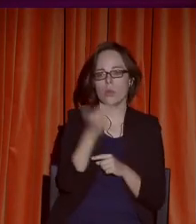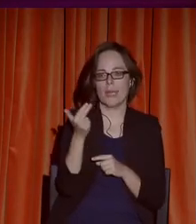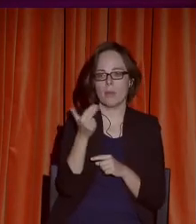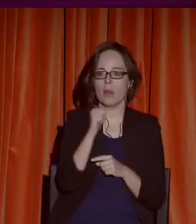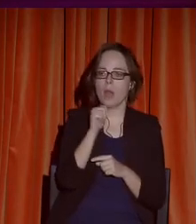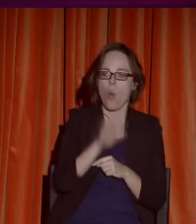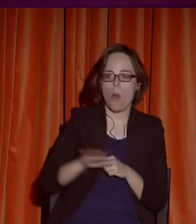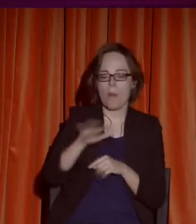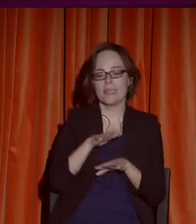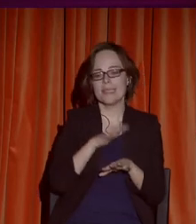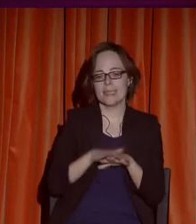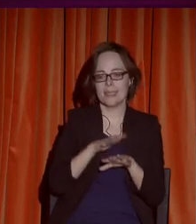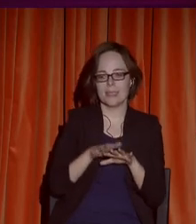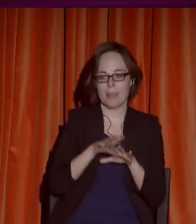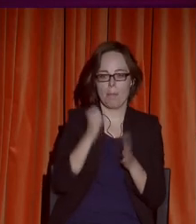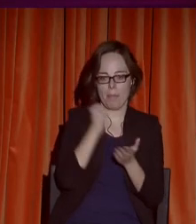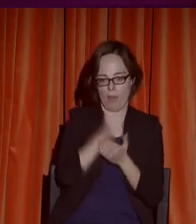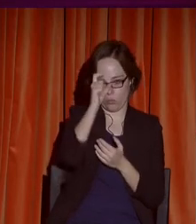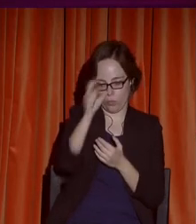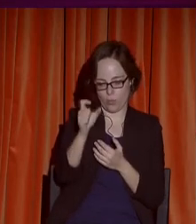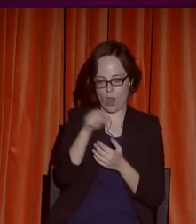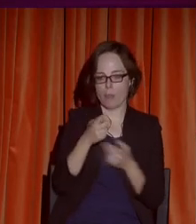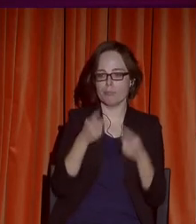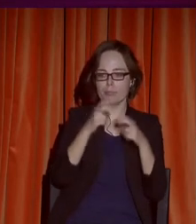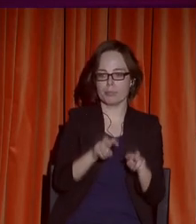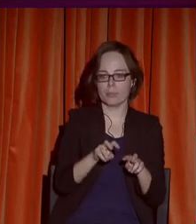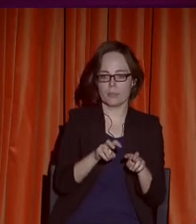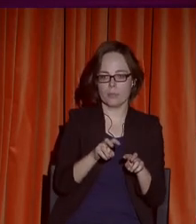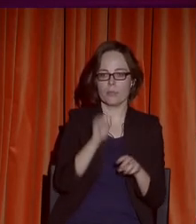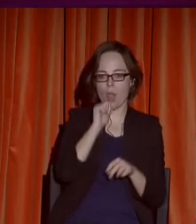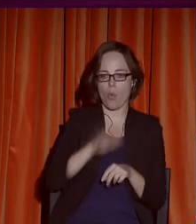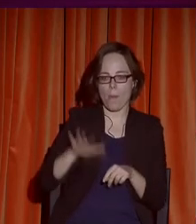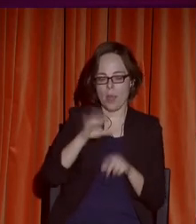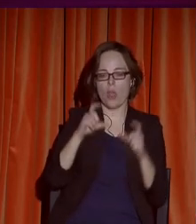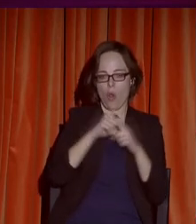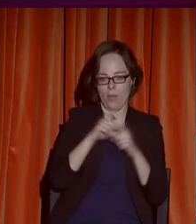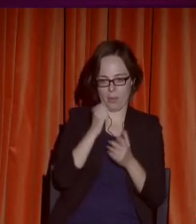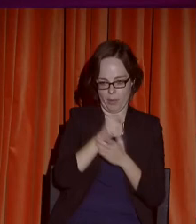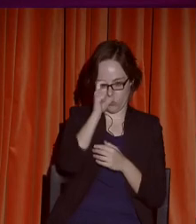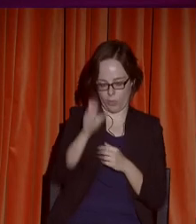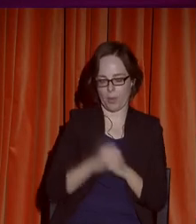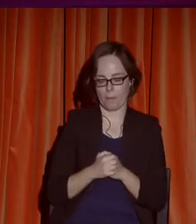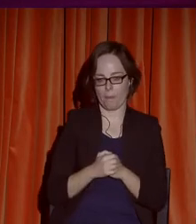na temat europejskiego systemu praw człowieka ustanowionego przez Europejską Konwencję Praw Człowieka.